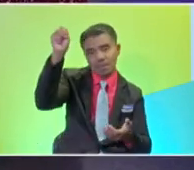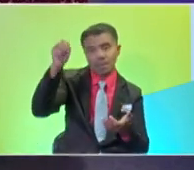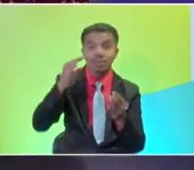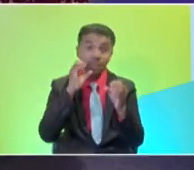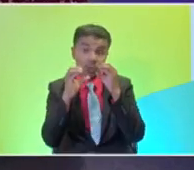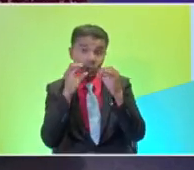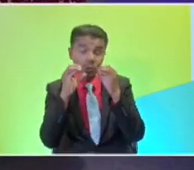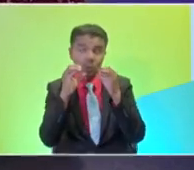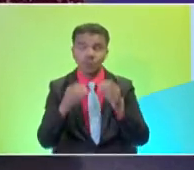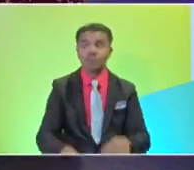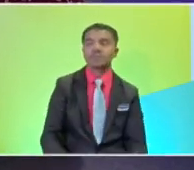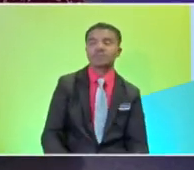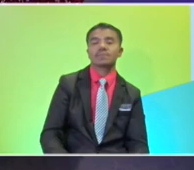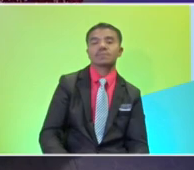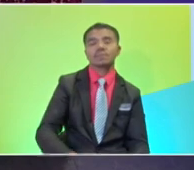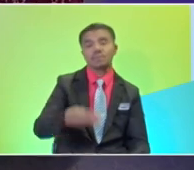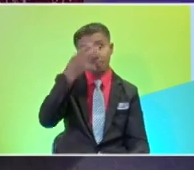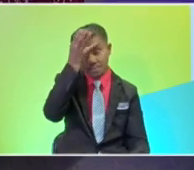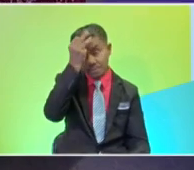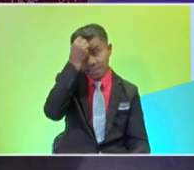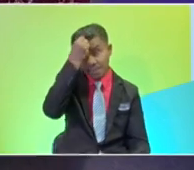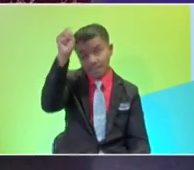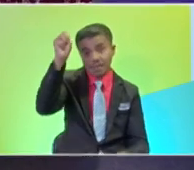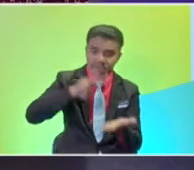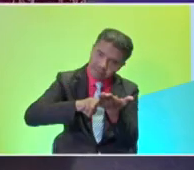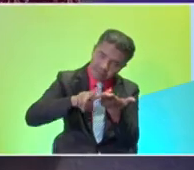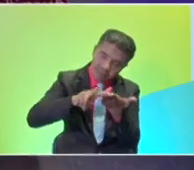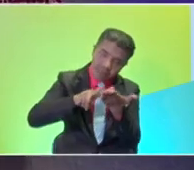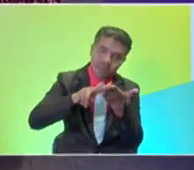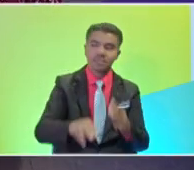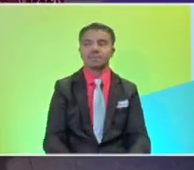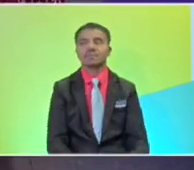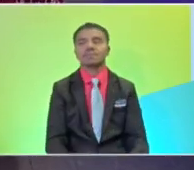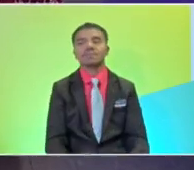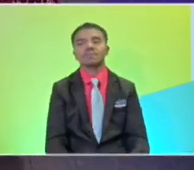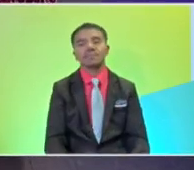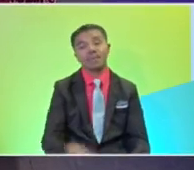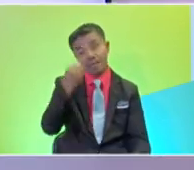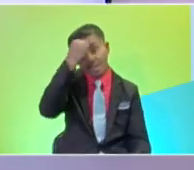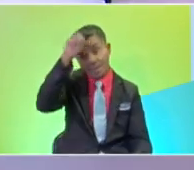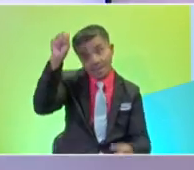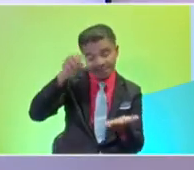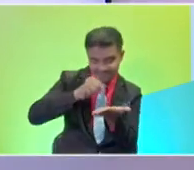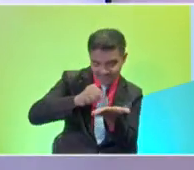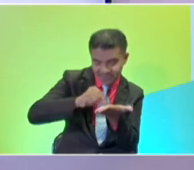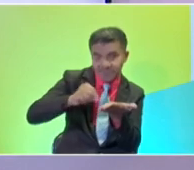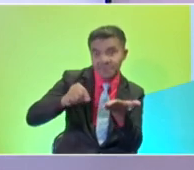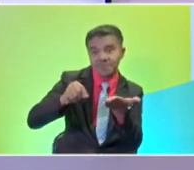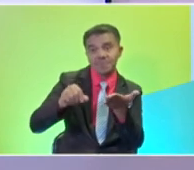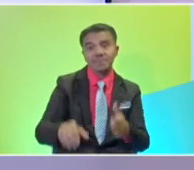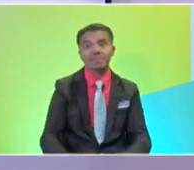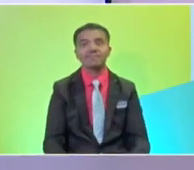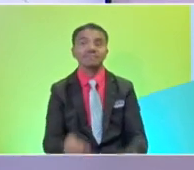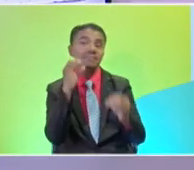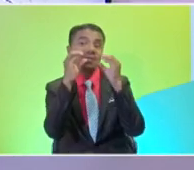alqiraah waakirankitabah Aiman Oke alistim mana mendengar alkalam kalam